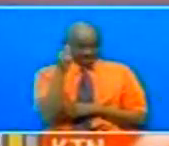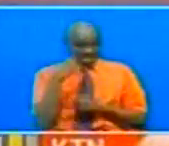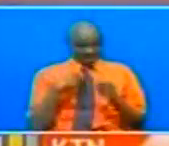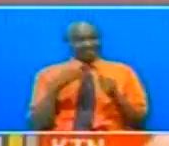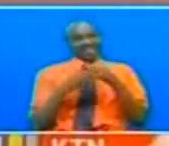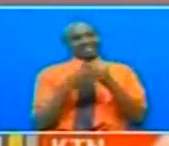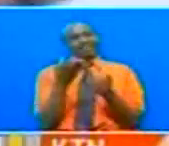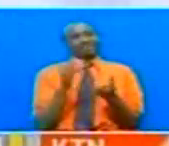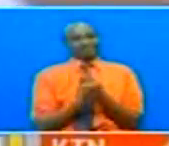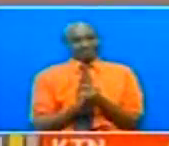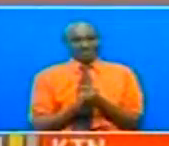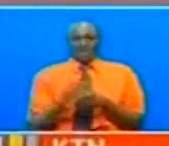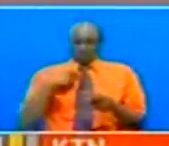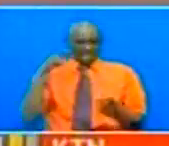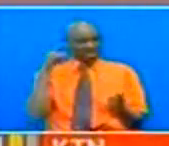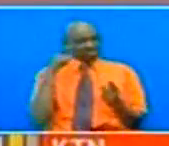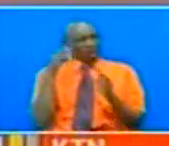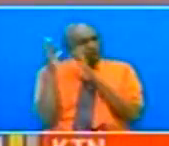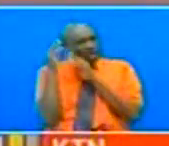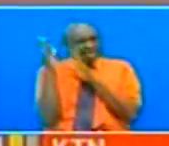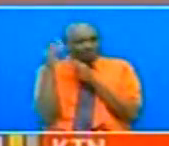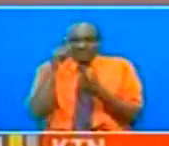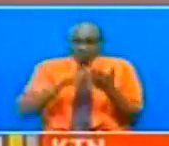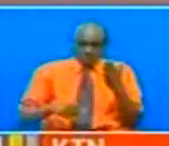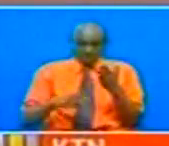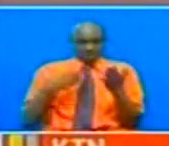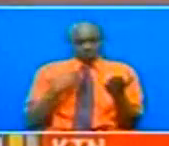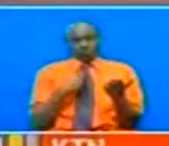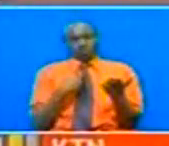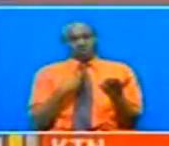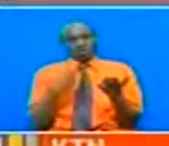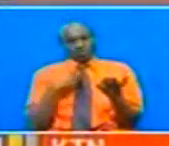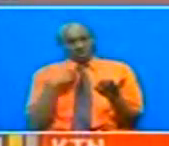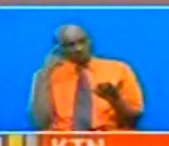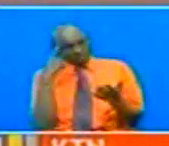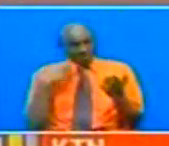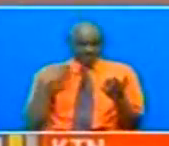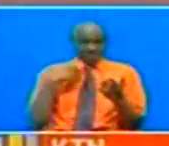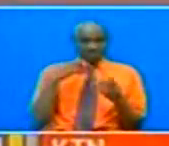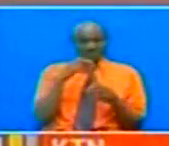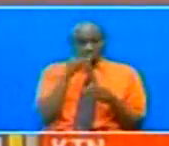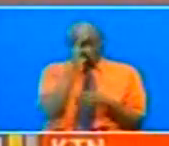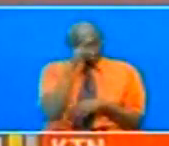8. Matumaini yetu ni ya kuja kama wakubwa polisi ya RDC